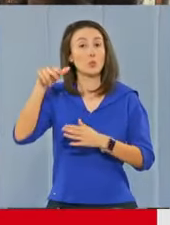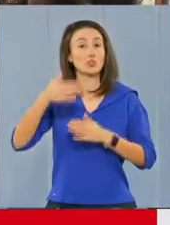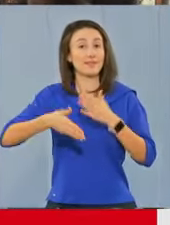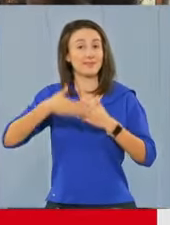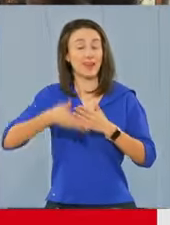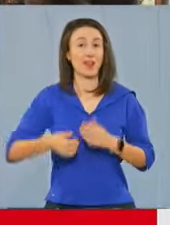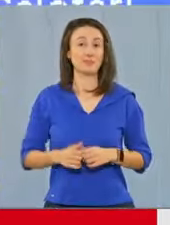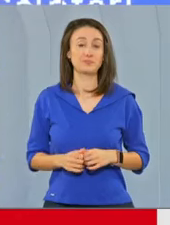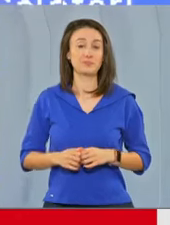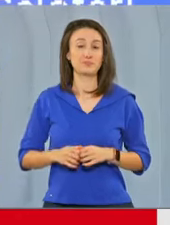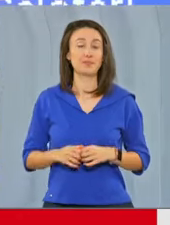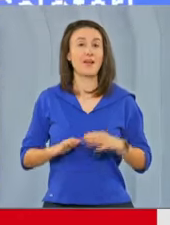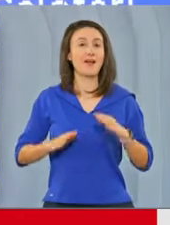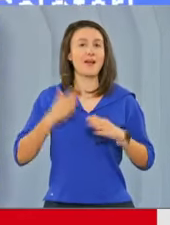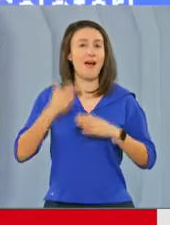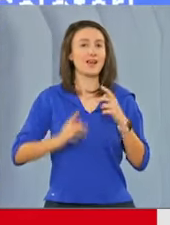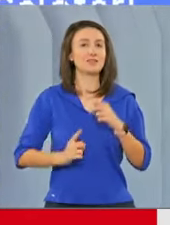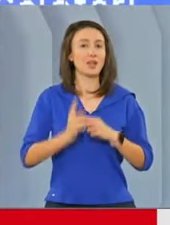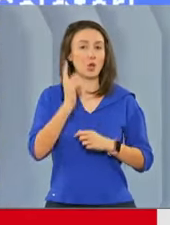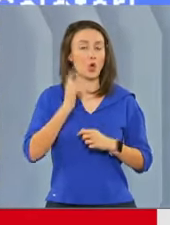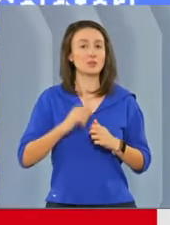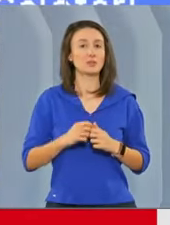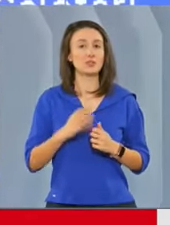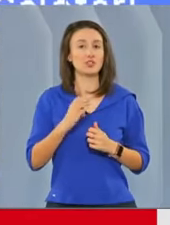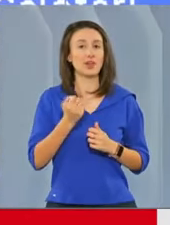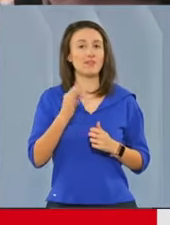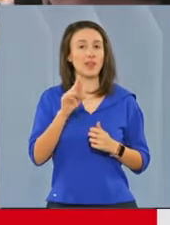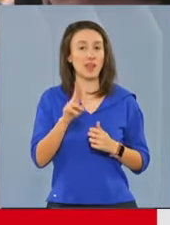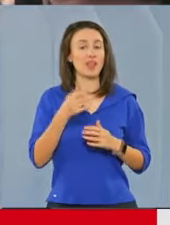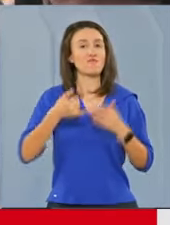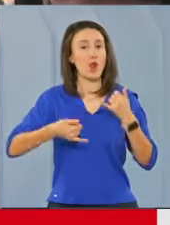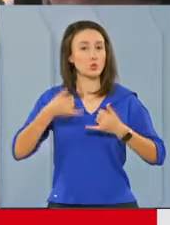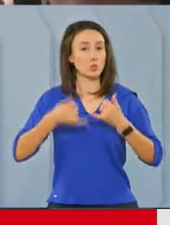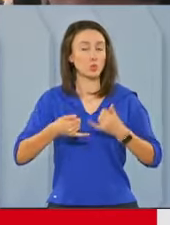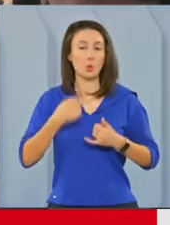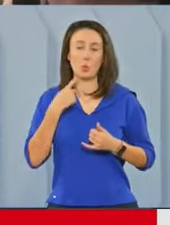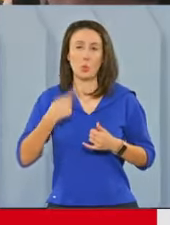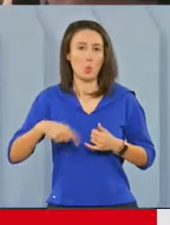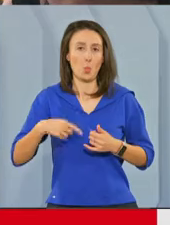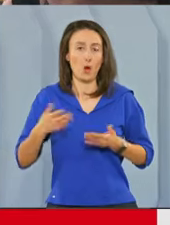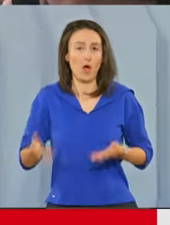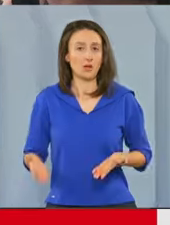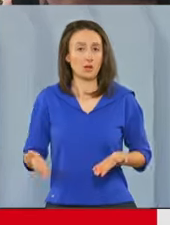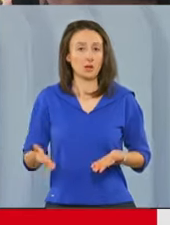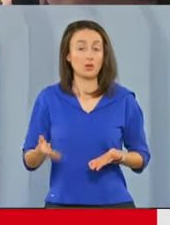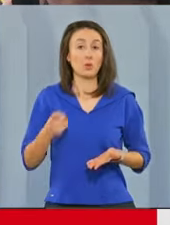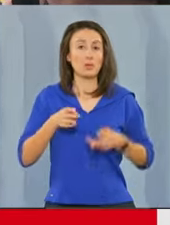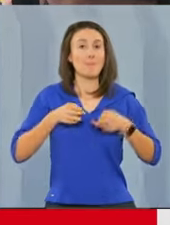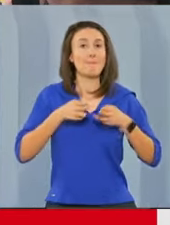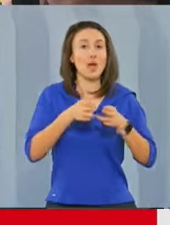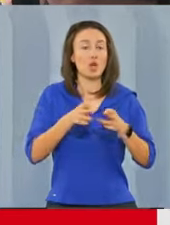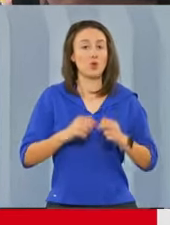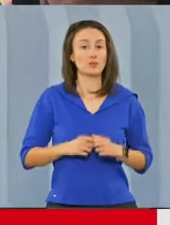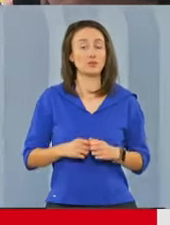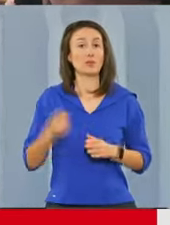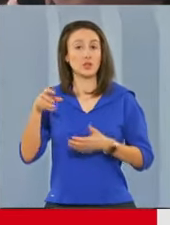tren. E, gara de nord, CFR Infrastructură, nu deține un peron